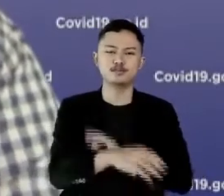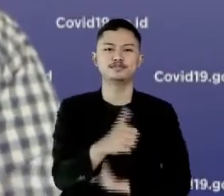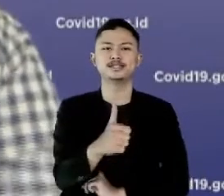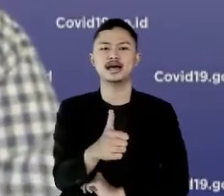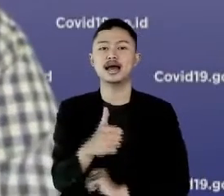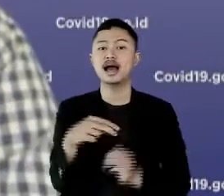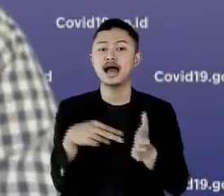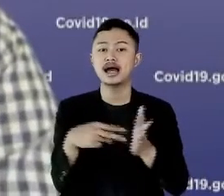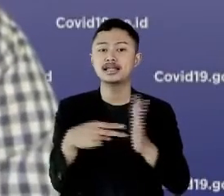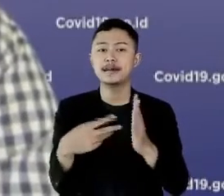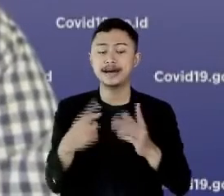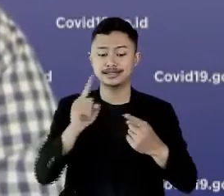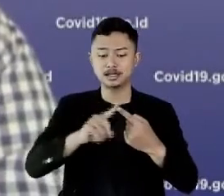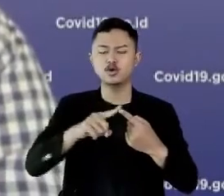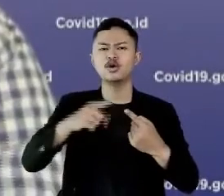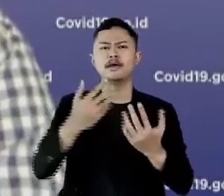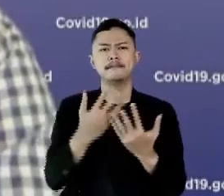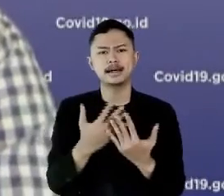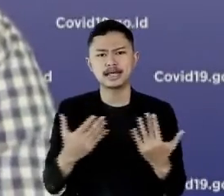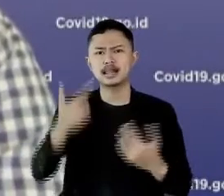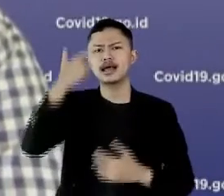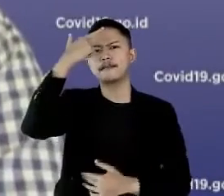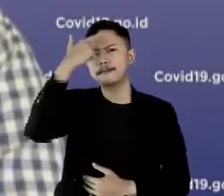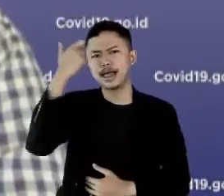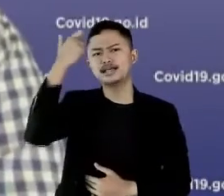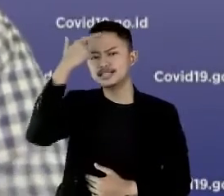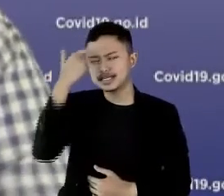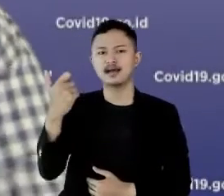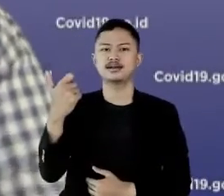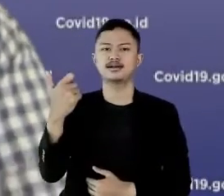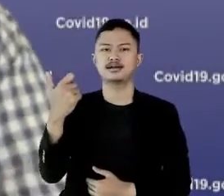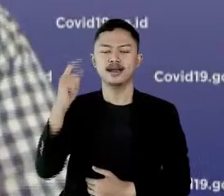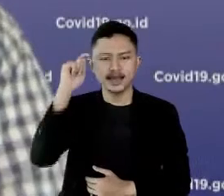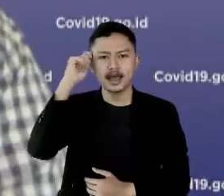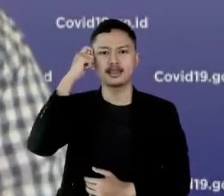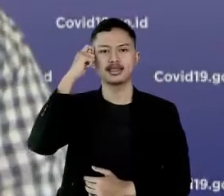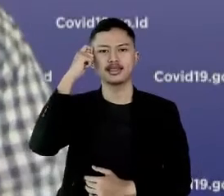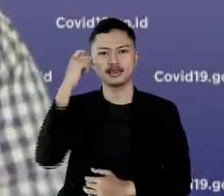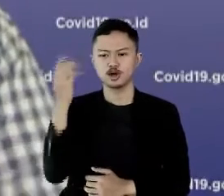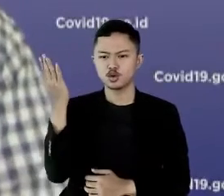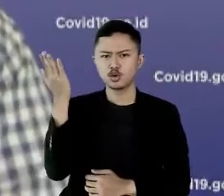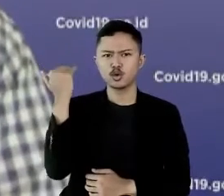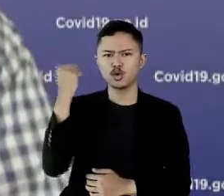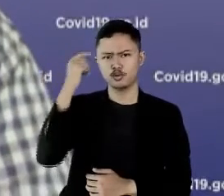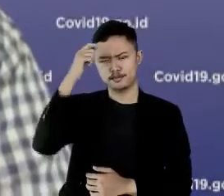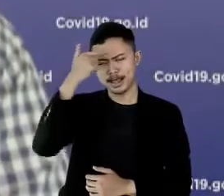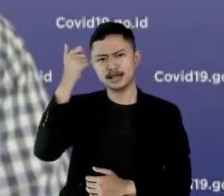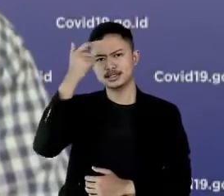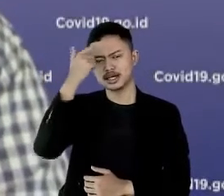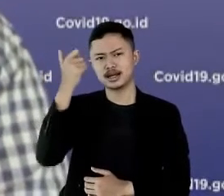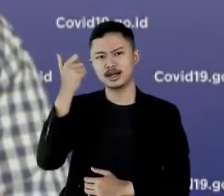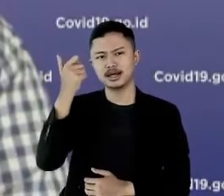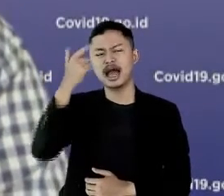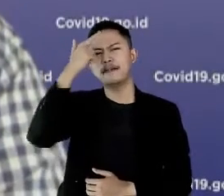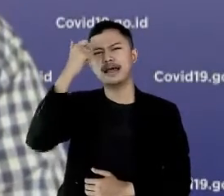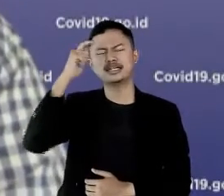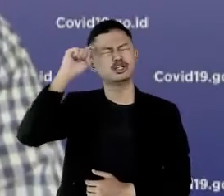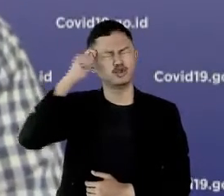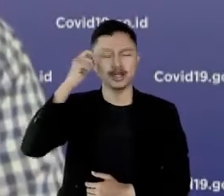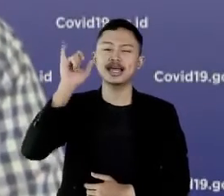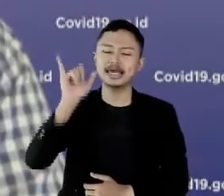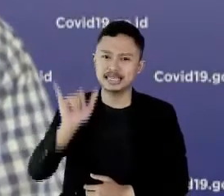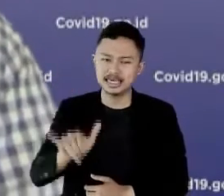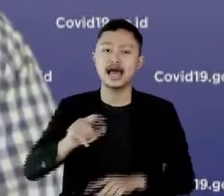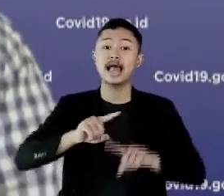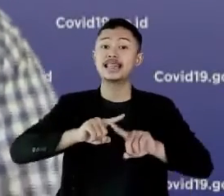kita belajar. Pertama, ya, belajar dari peristiwa yang memang memberikan pelajaran berharga, ya, pelajaran itu memang pahit, tapi kemudian kita